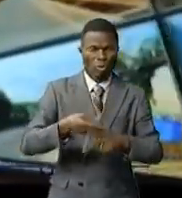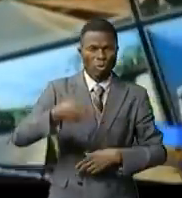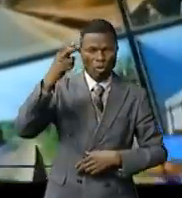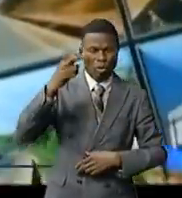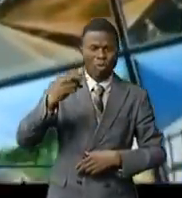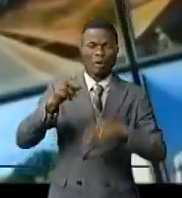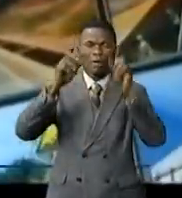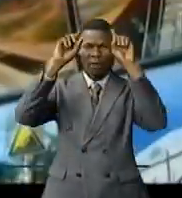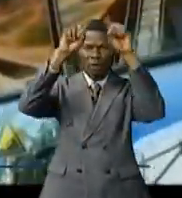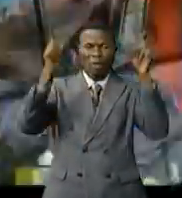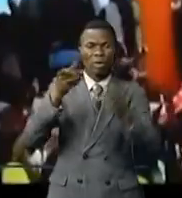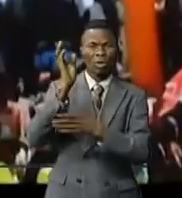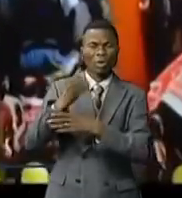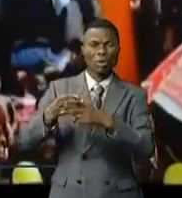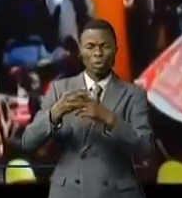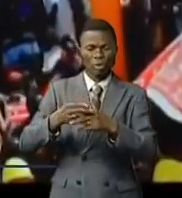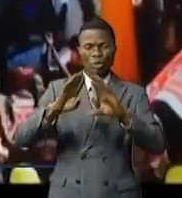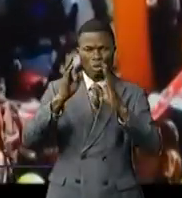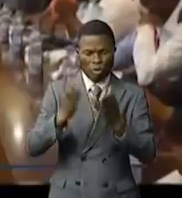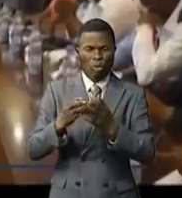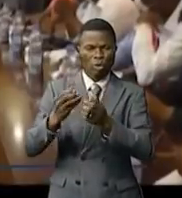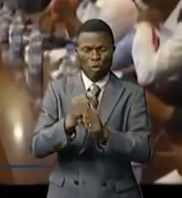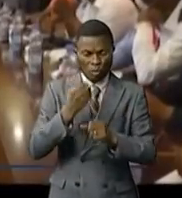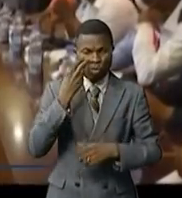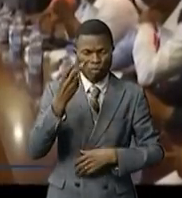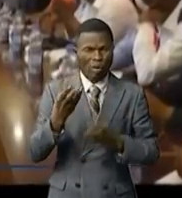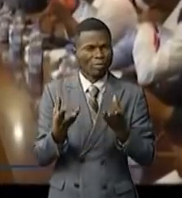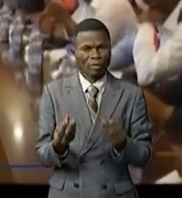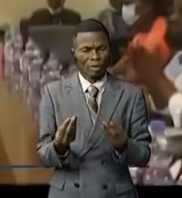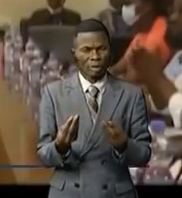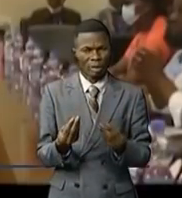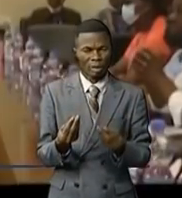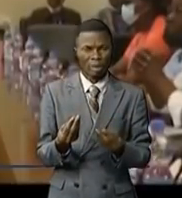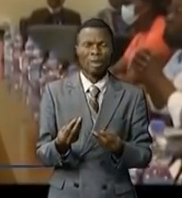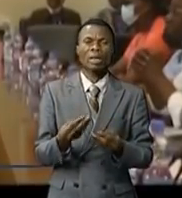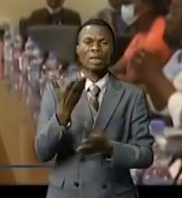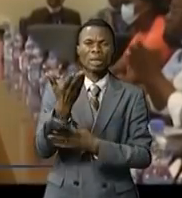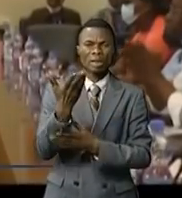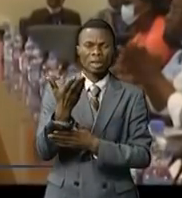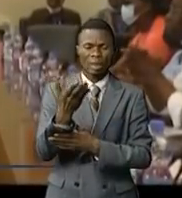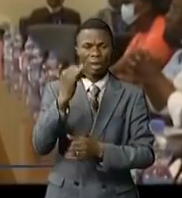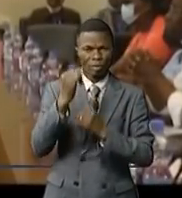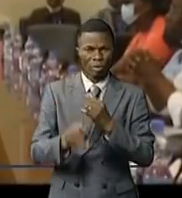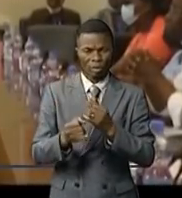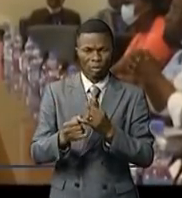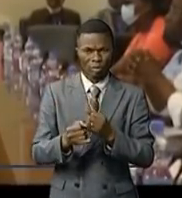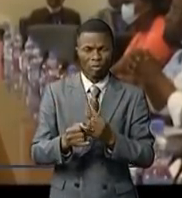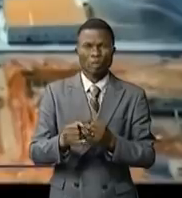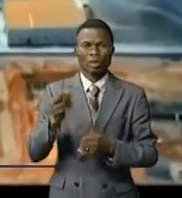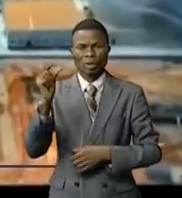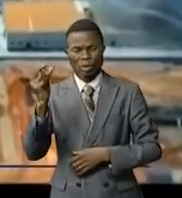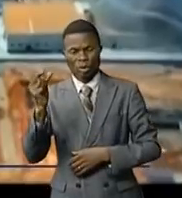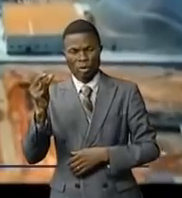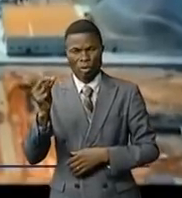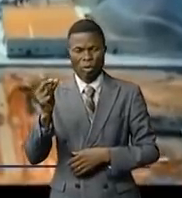la vidéosurveillance, toute la mine est contrôlée. Puis, à ce qu'il convient d'appeler le terminal, le cuivre coupé en